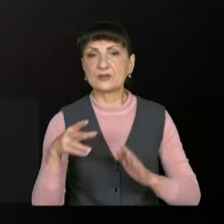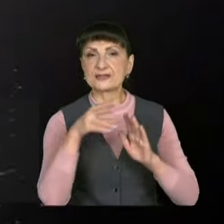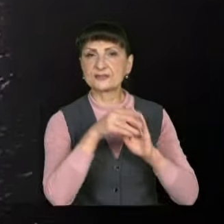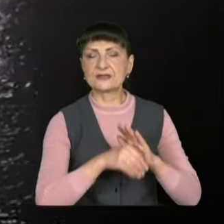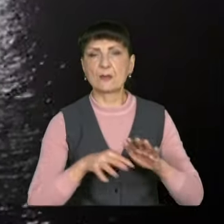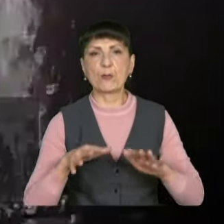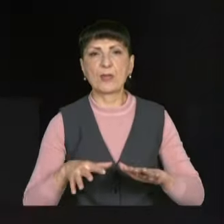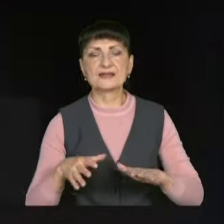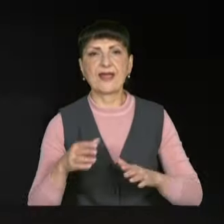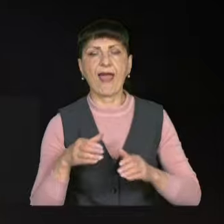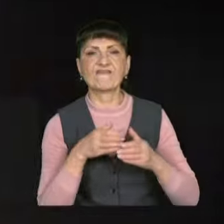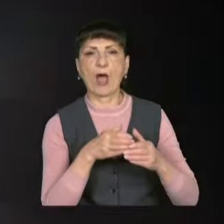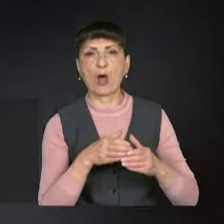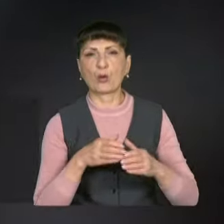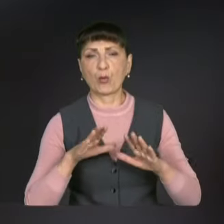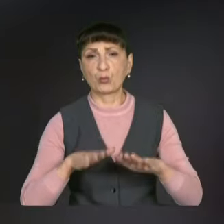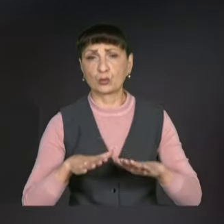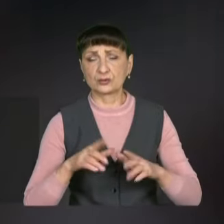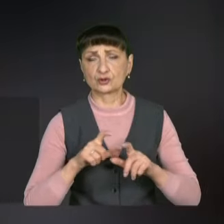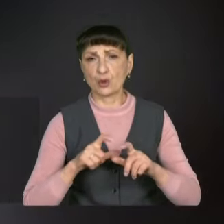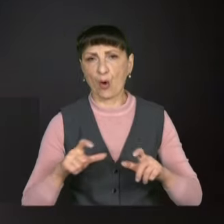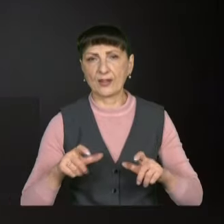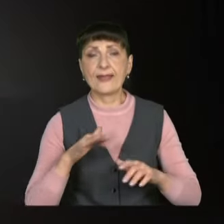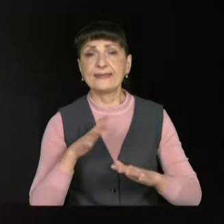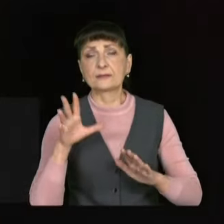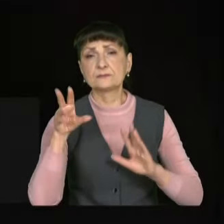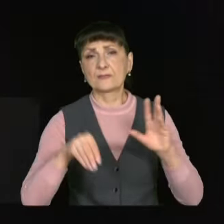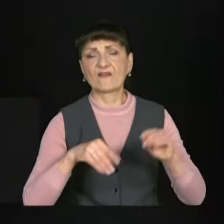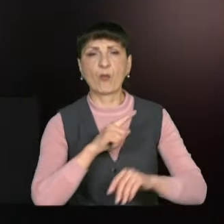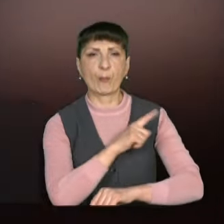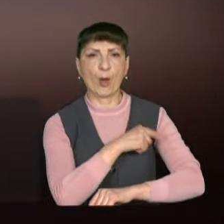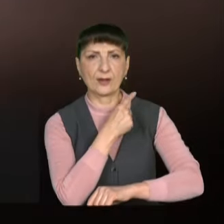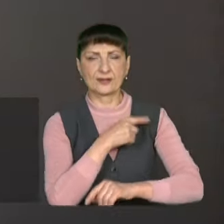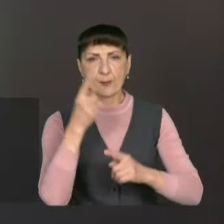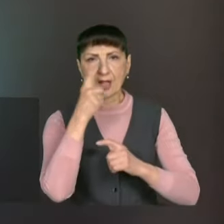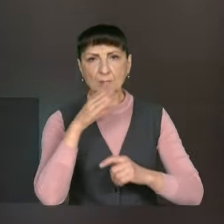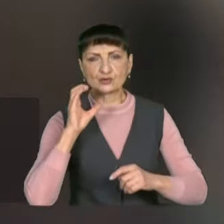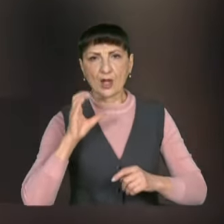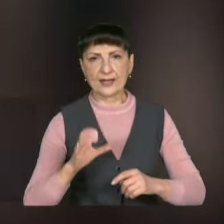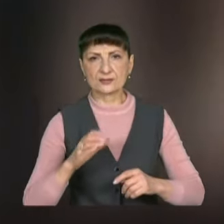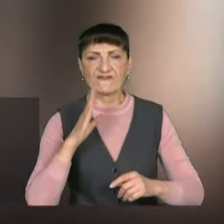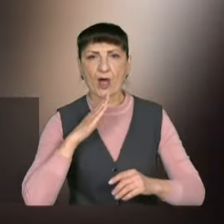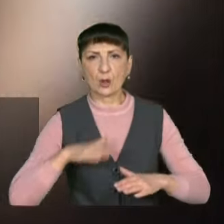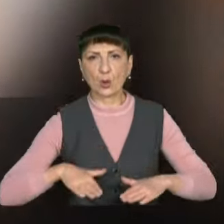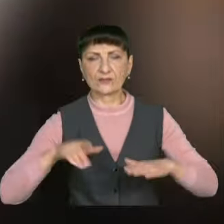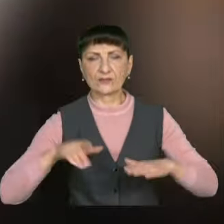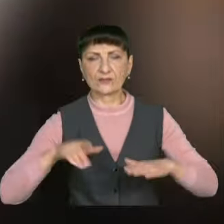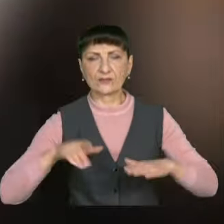местном эвакопункте на базе школы. Некоторых разместили в больнице. По данным МЧС, уровень воды в реке Жаик и поймах близ